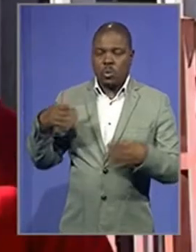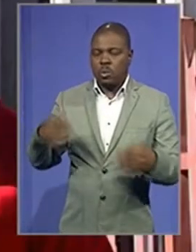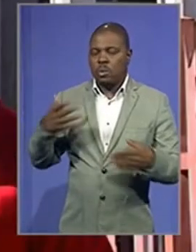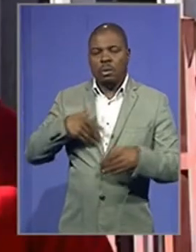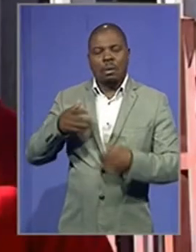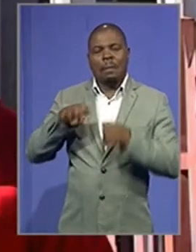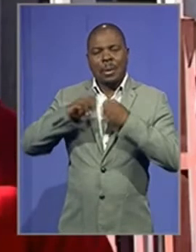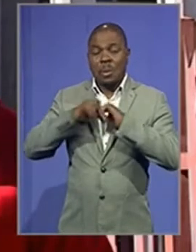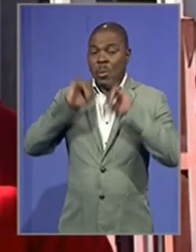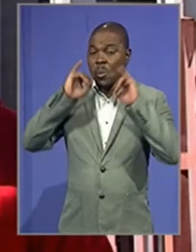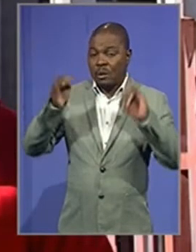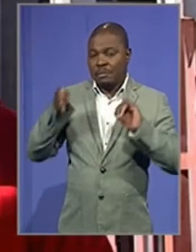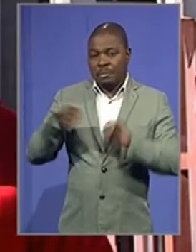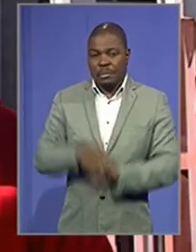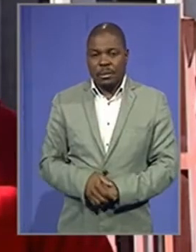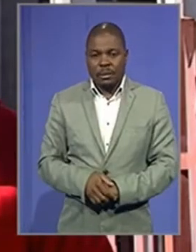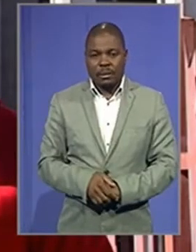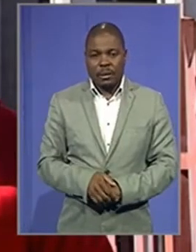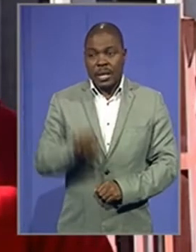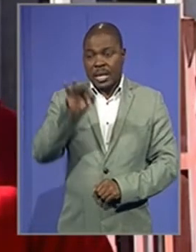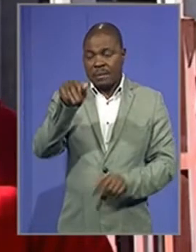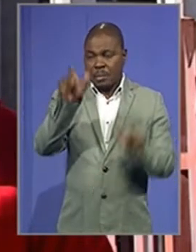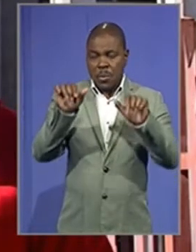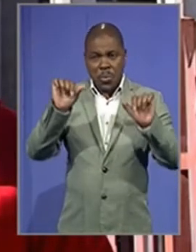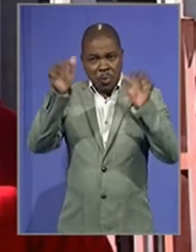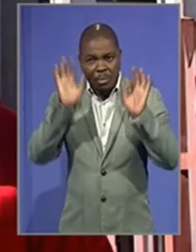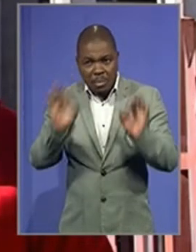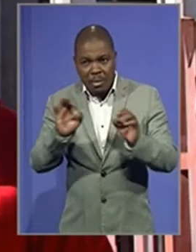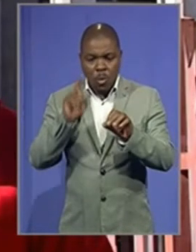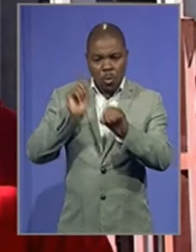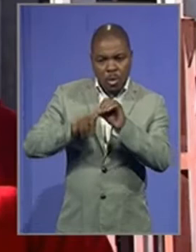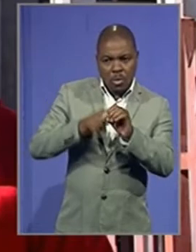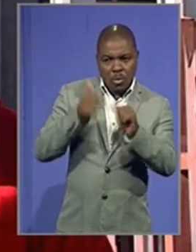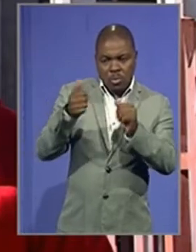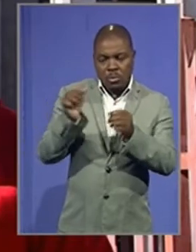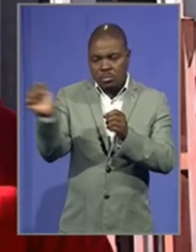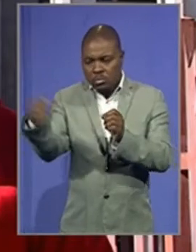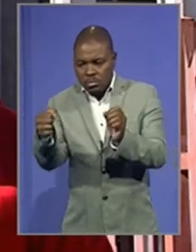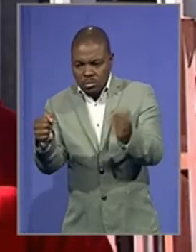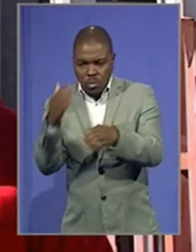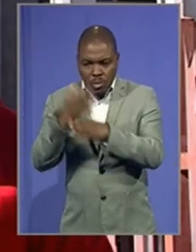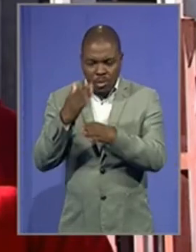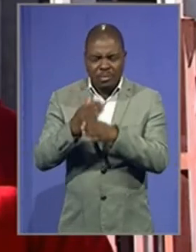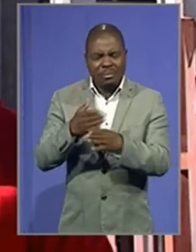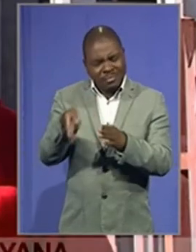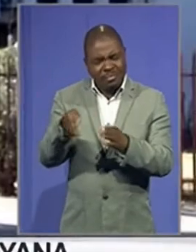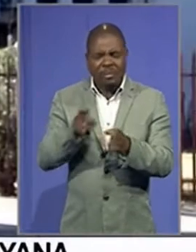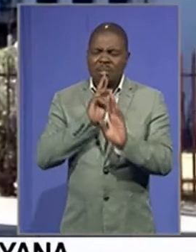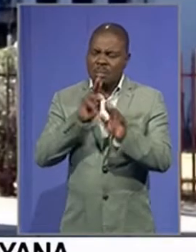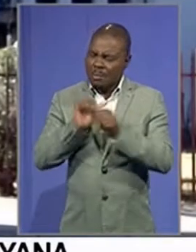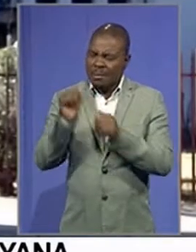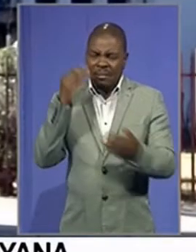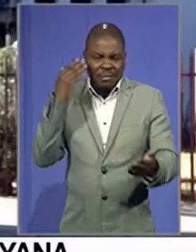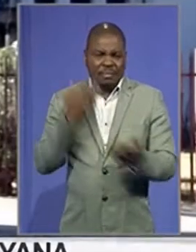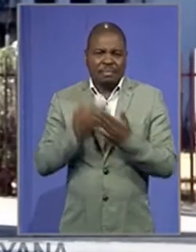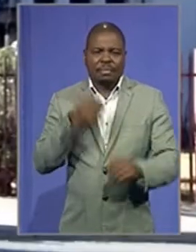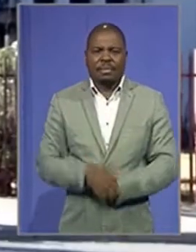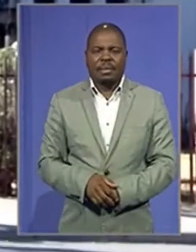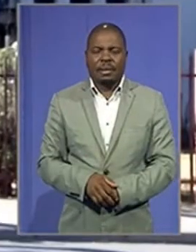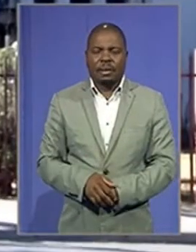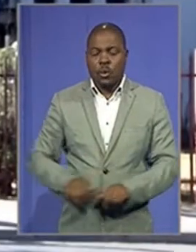If re ka kreya batho ba relevant ba bana le qualification ba tsena mo di-spacing tse di leng teng, we can get a good report. Ga ba gare lefapha la